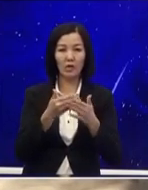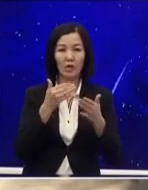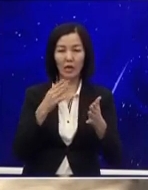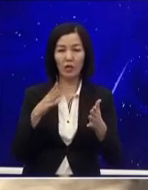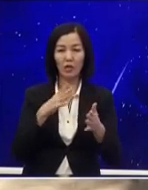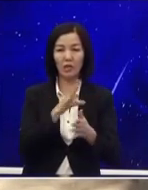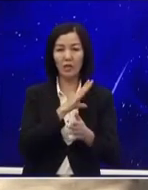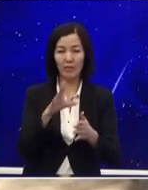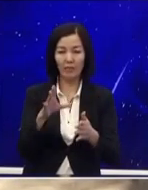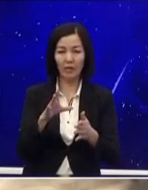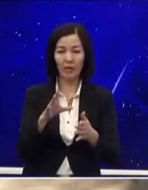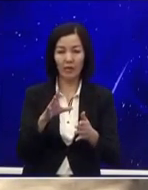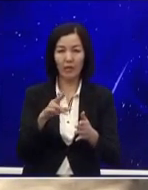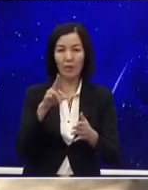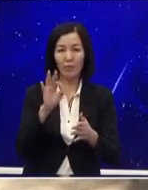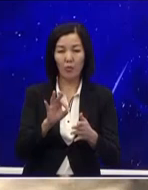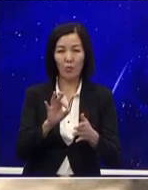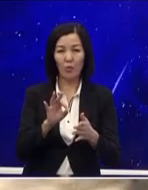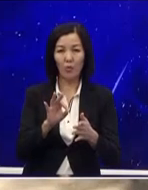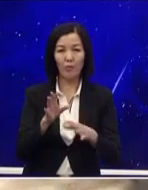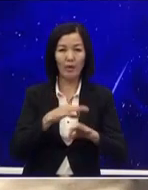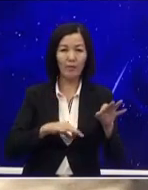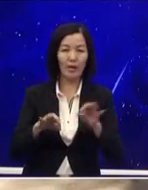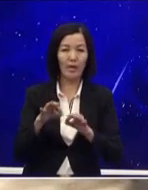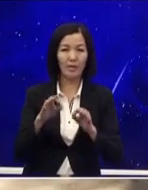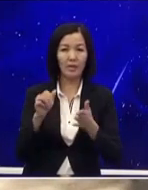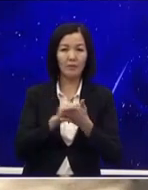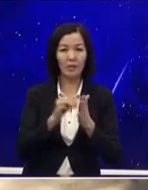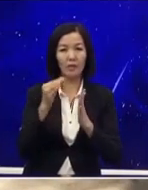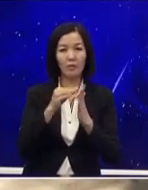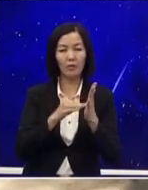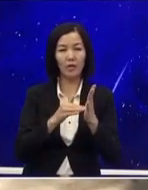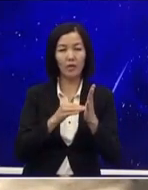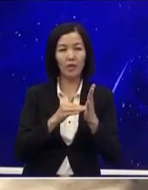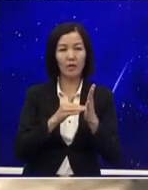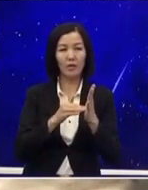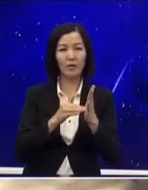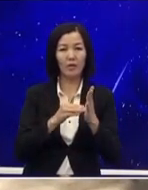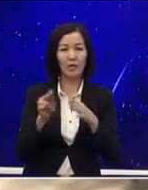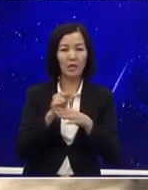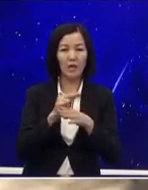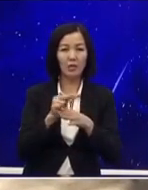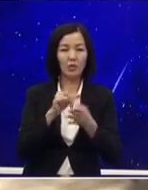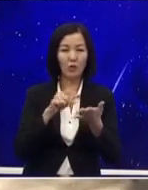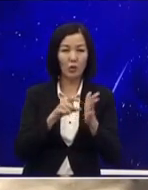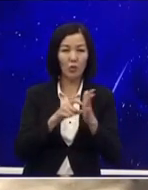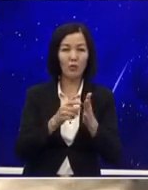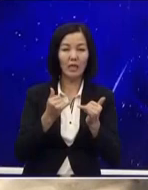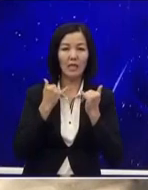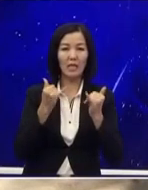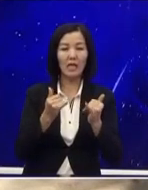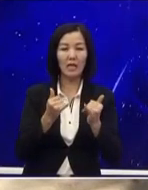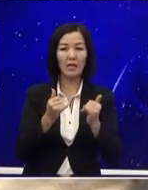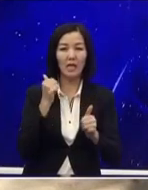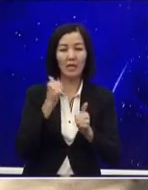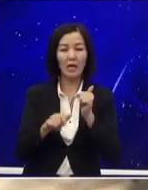не было, и по проектно-сметной документации предусмотрено реконструкции комнат для на